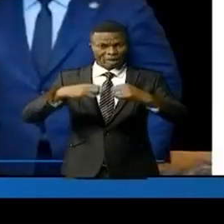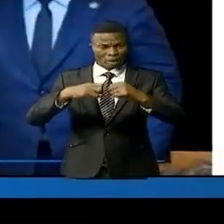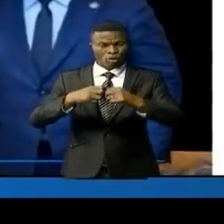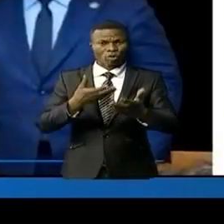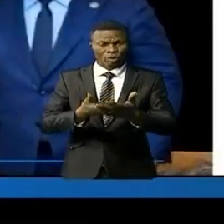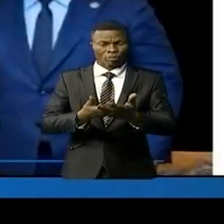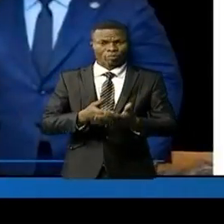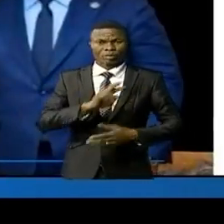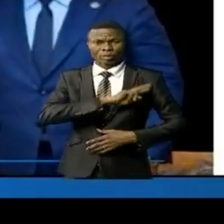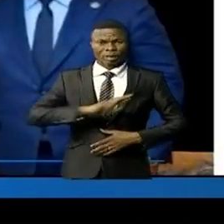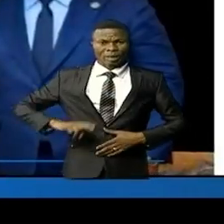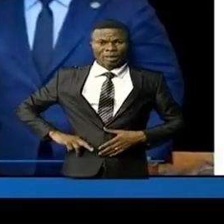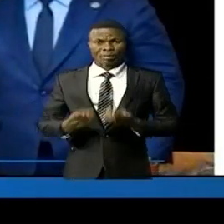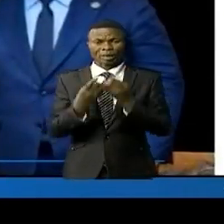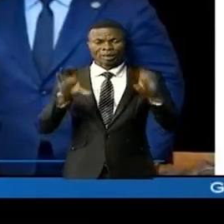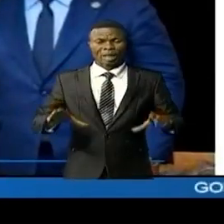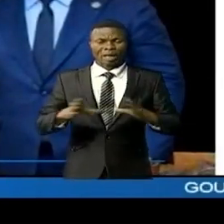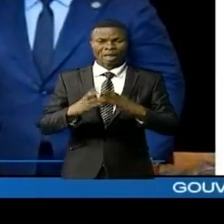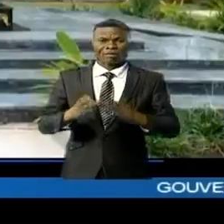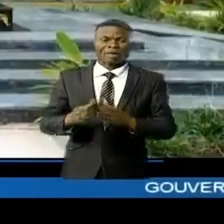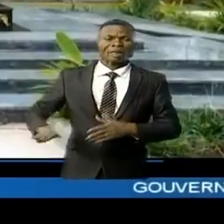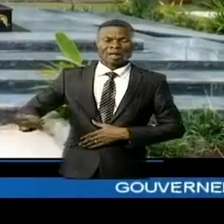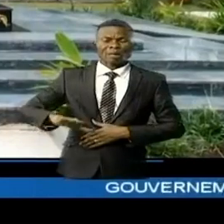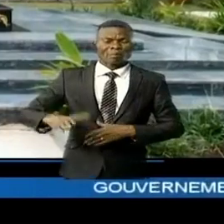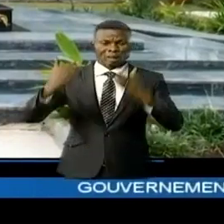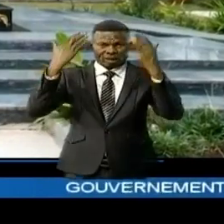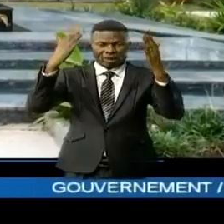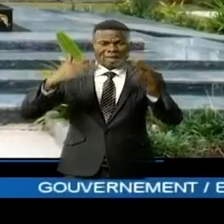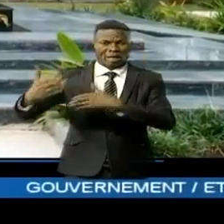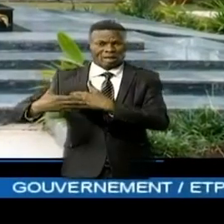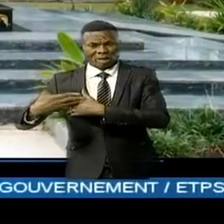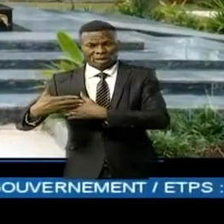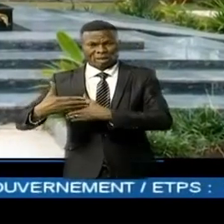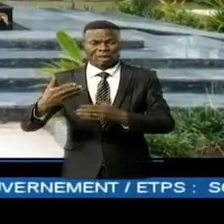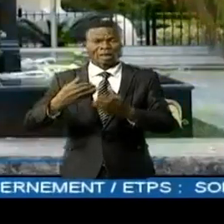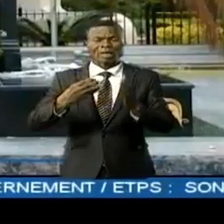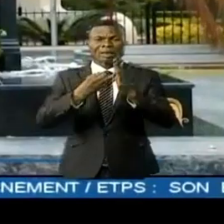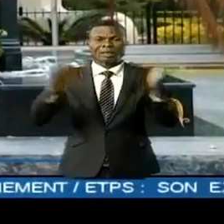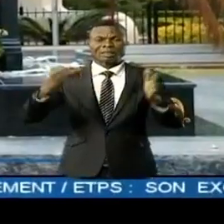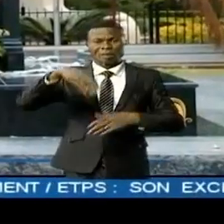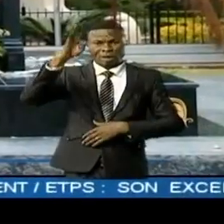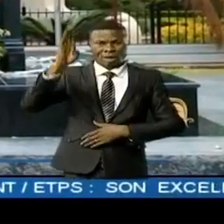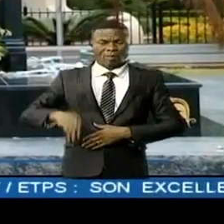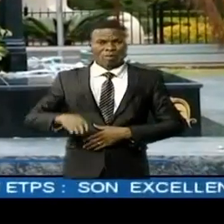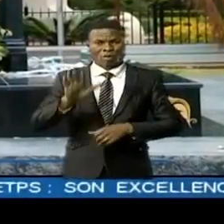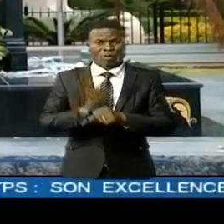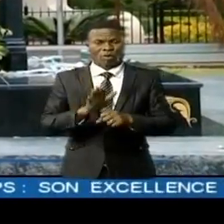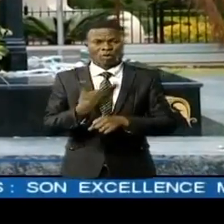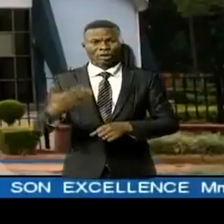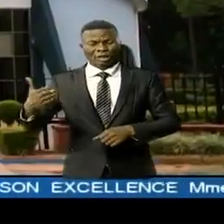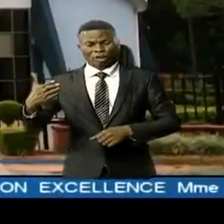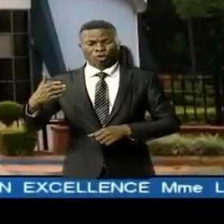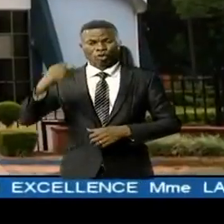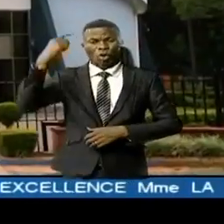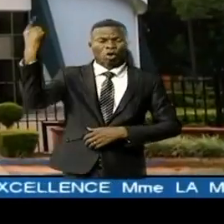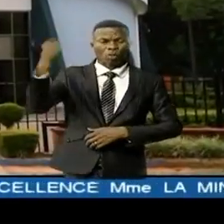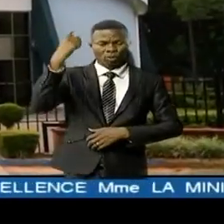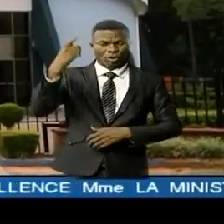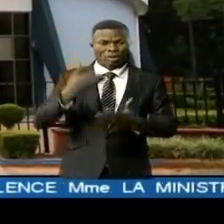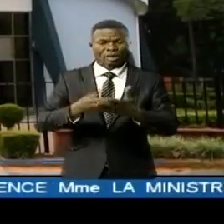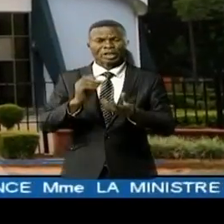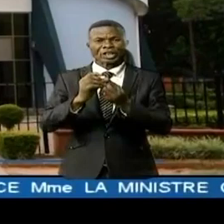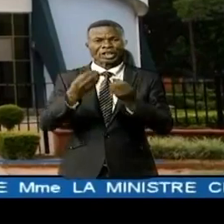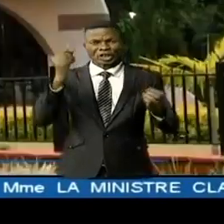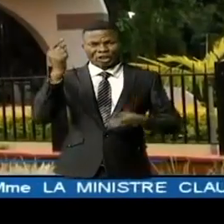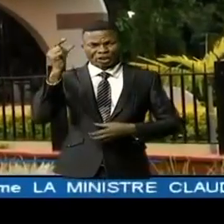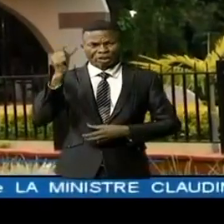que la République démocratique du Congo et la Zambie, État limitrophe, possède plus de 70% des réserves mondiales de cobalt et de lithium, minerais,